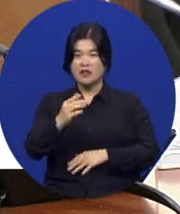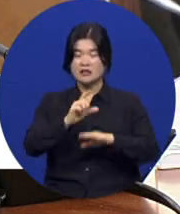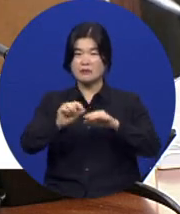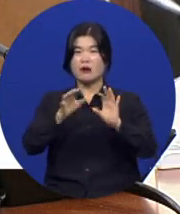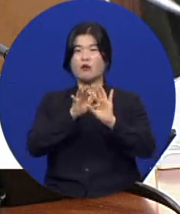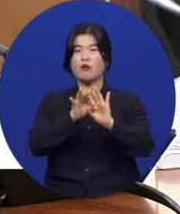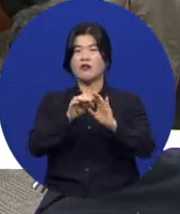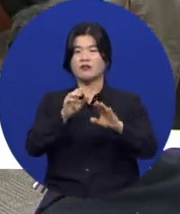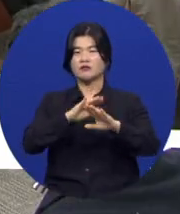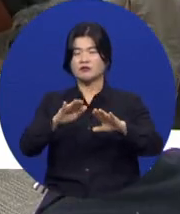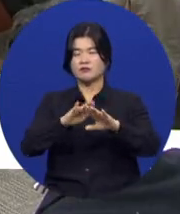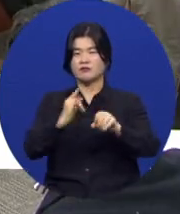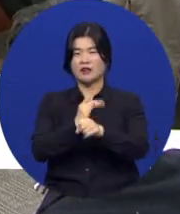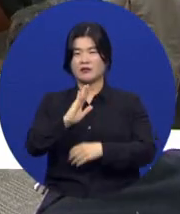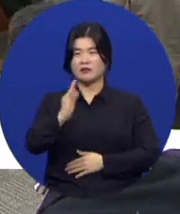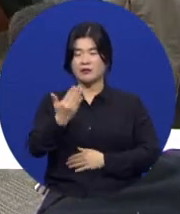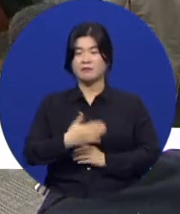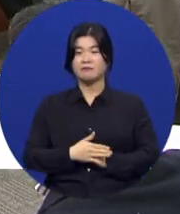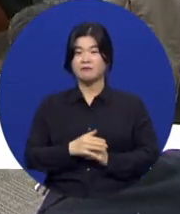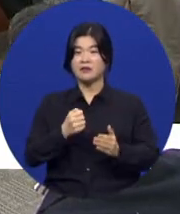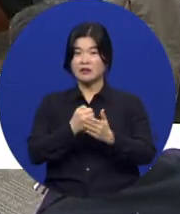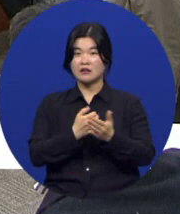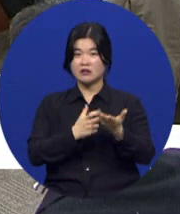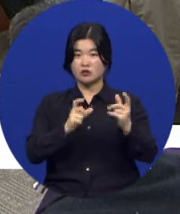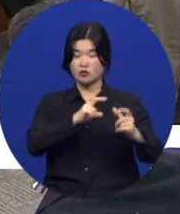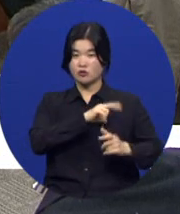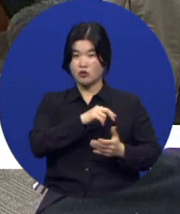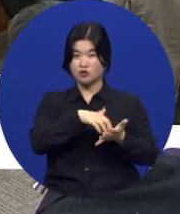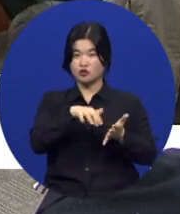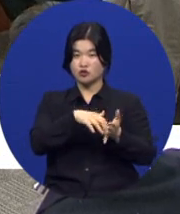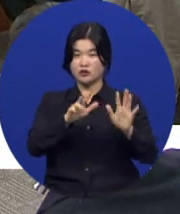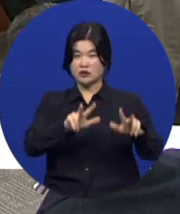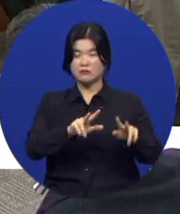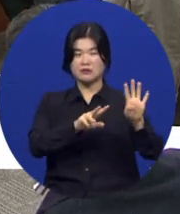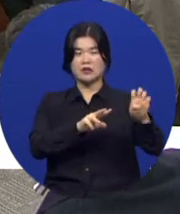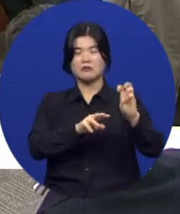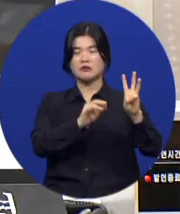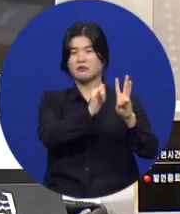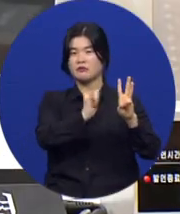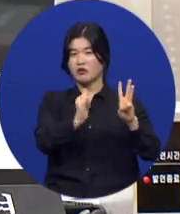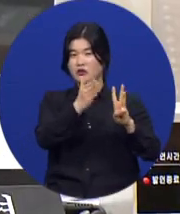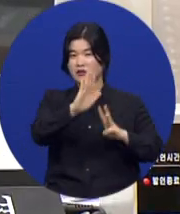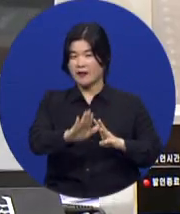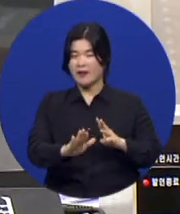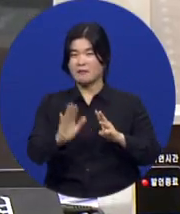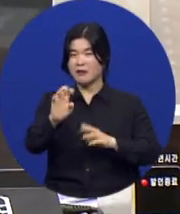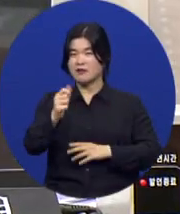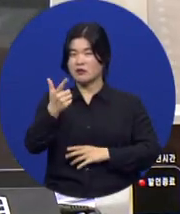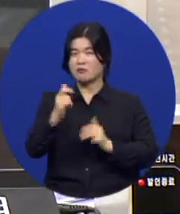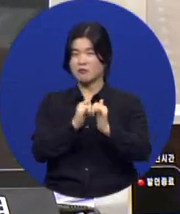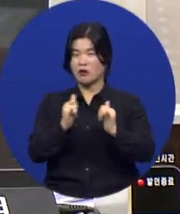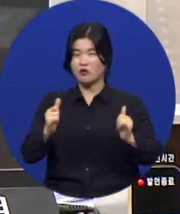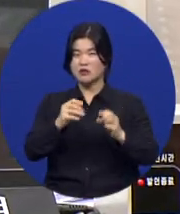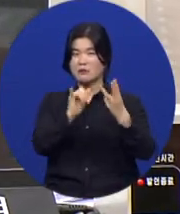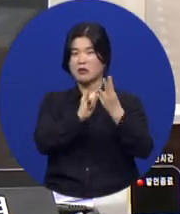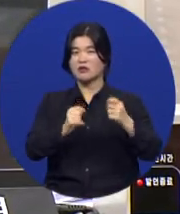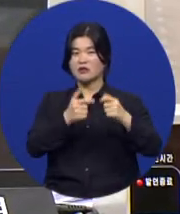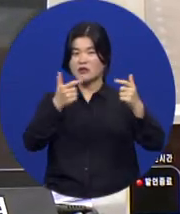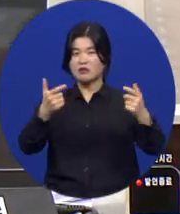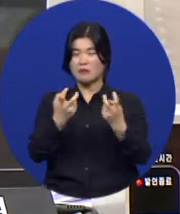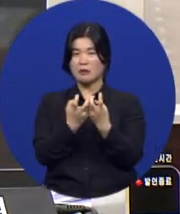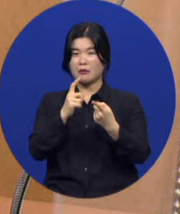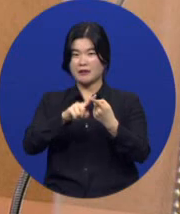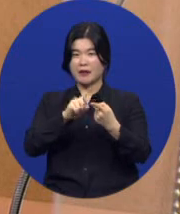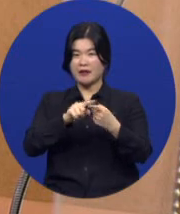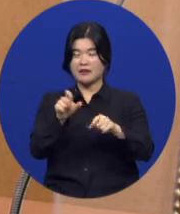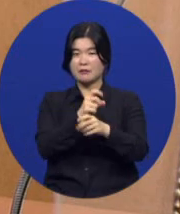법안들을 처리하기로 했습니다 이에 따라 제주도 의원 정수를 현재 43명 에서 46 명으로 3명 누리는 제주